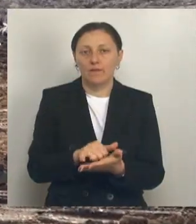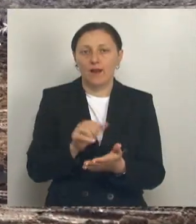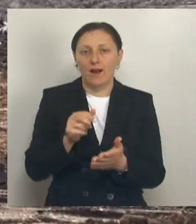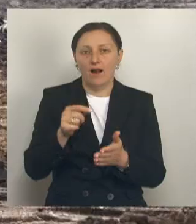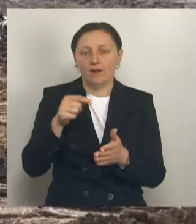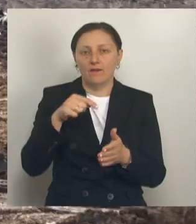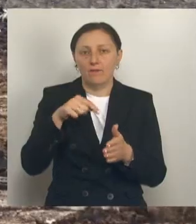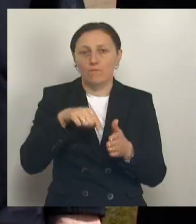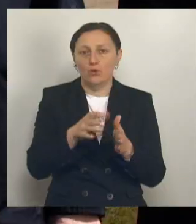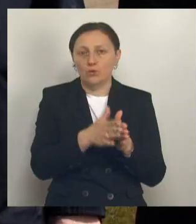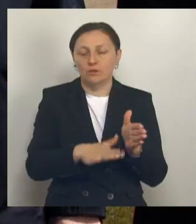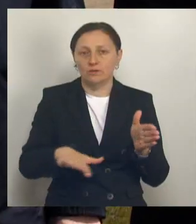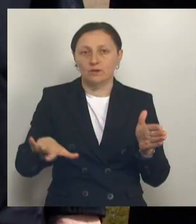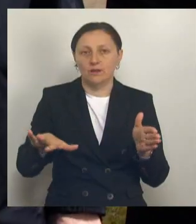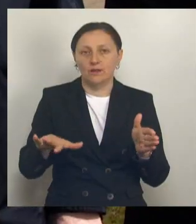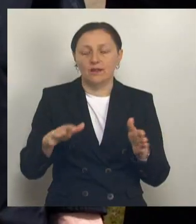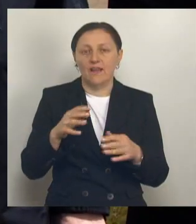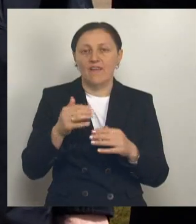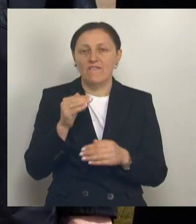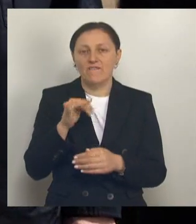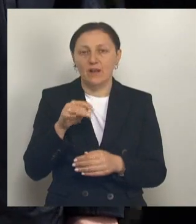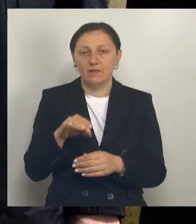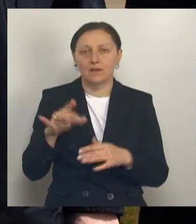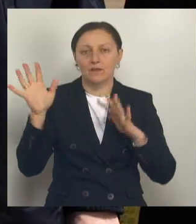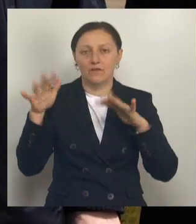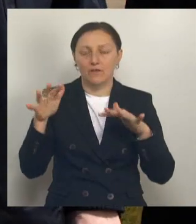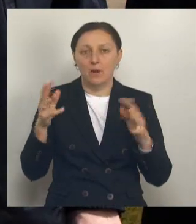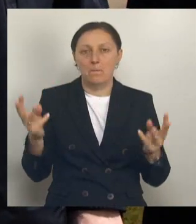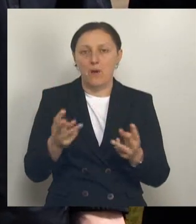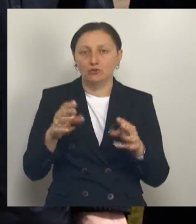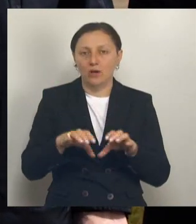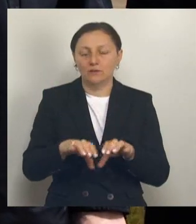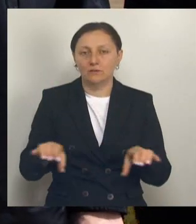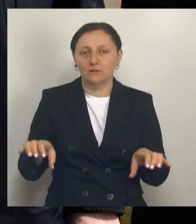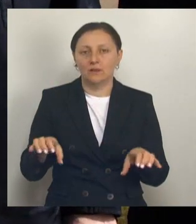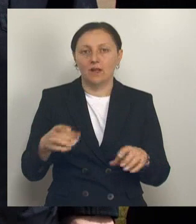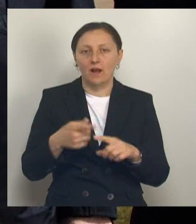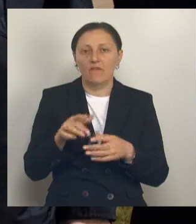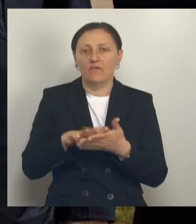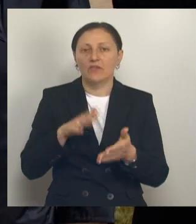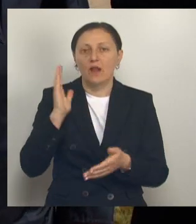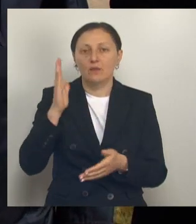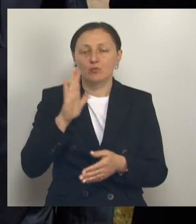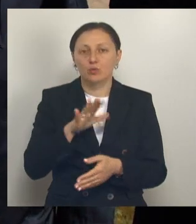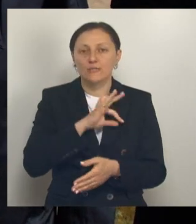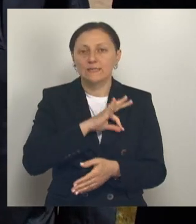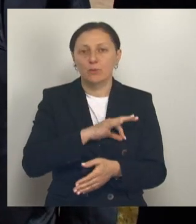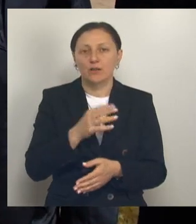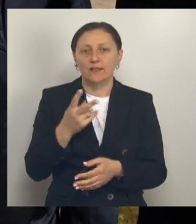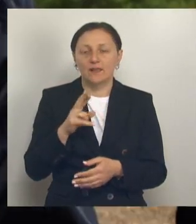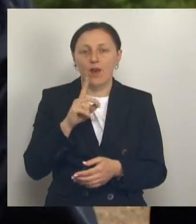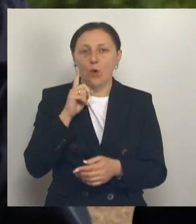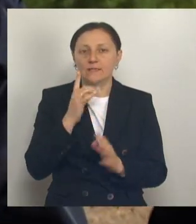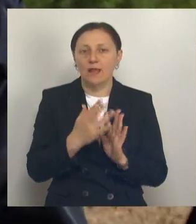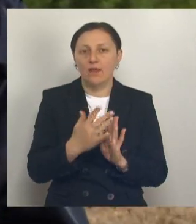внутренние органы полигона по сбору фильтрата ливне пожарные резервуары которые в дальнейшем будут использоваться для орошения